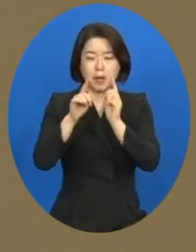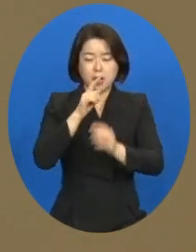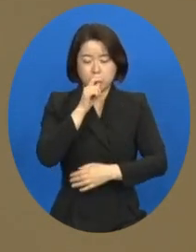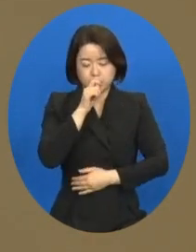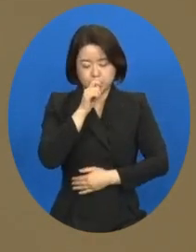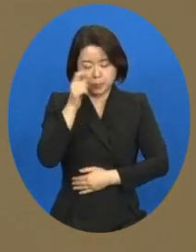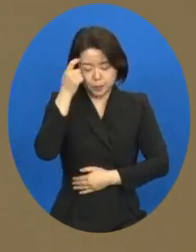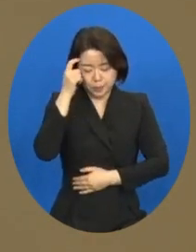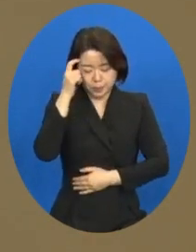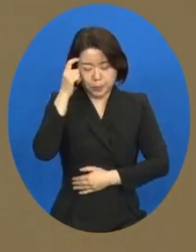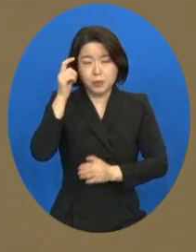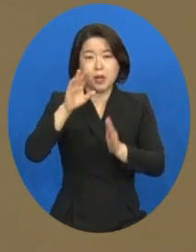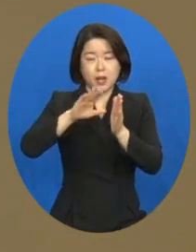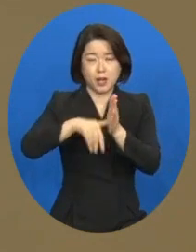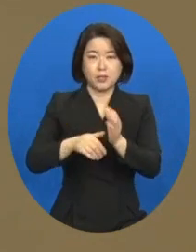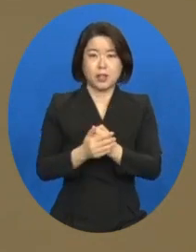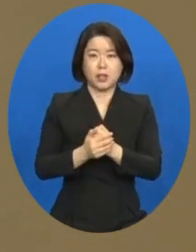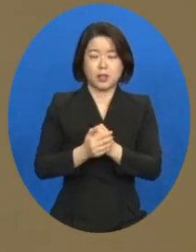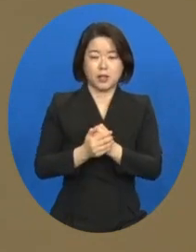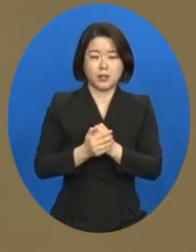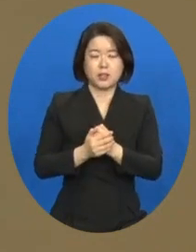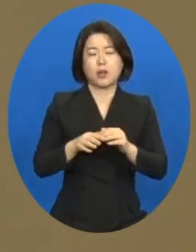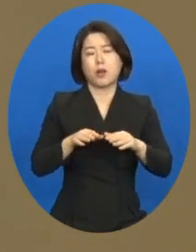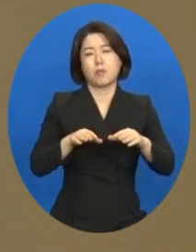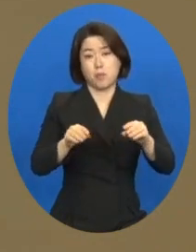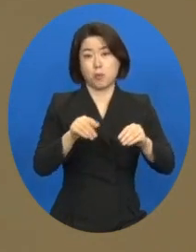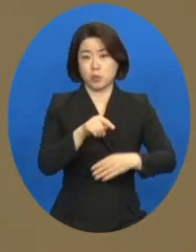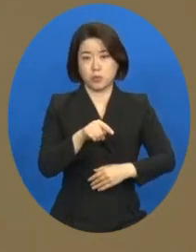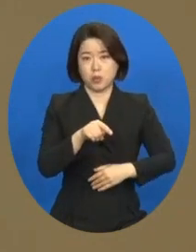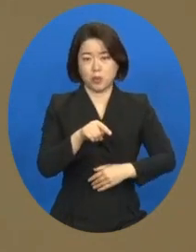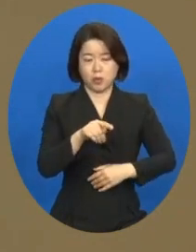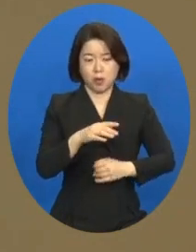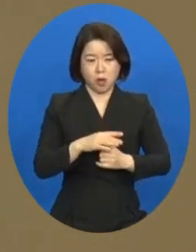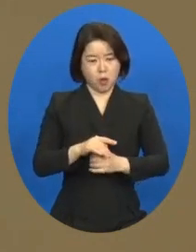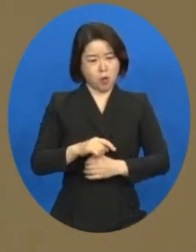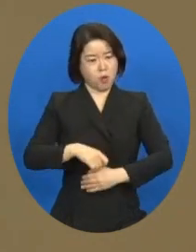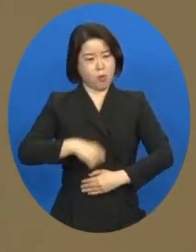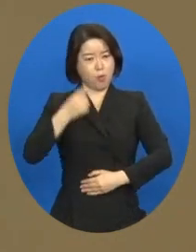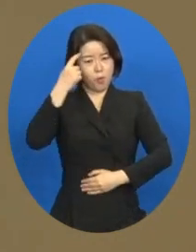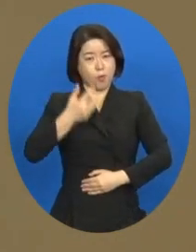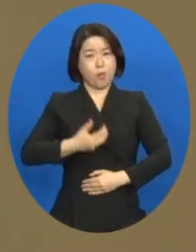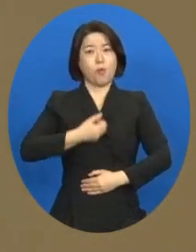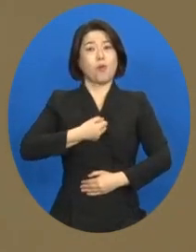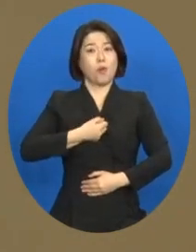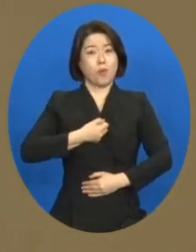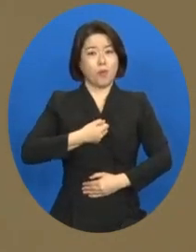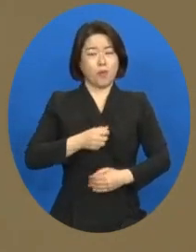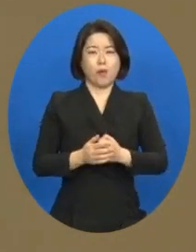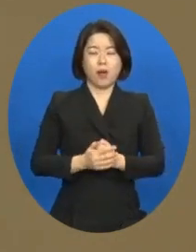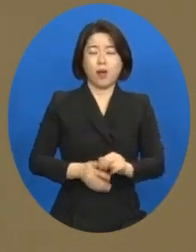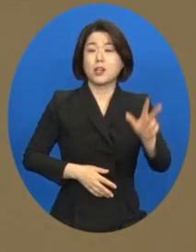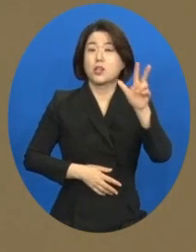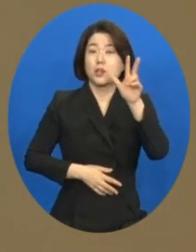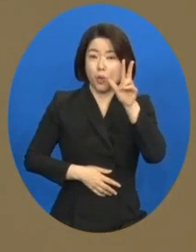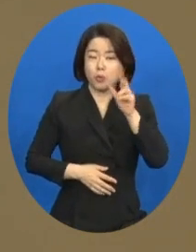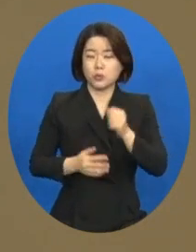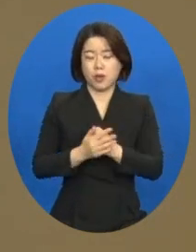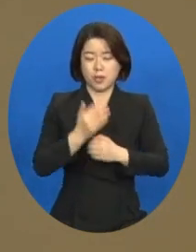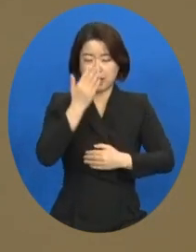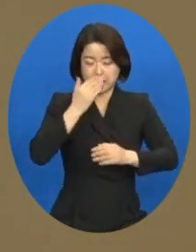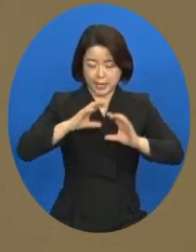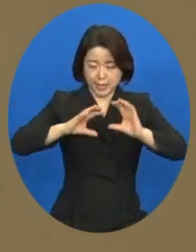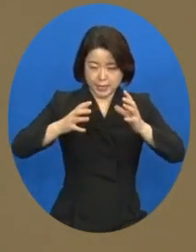묵상하다가 잠시 멈춰야 됐어요. 솔직히 너무 충격이었어요. 여호수아가